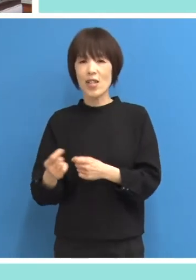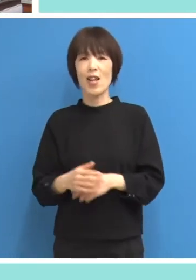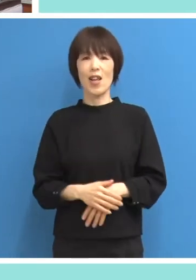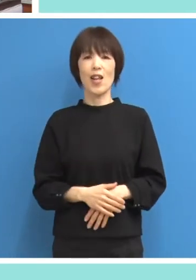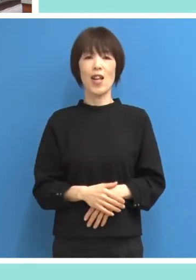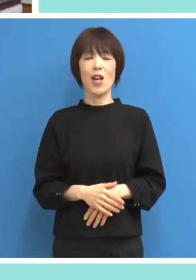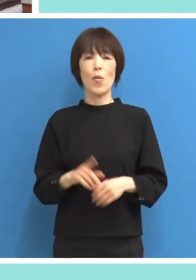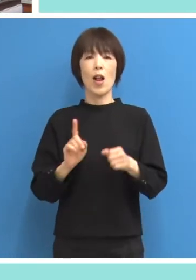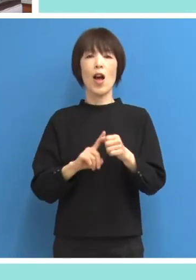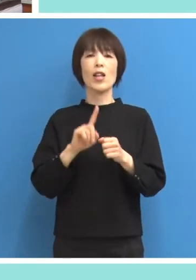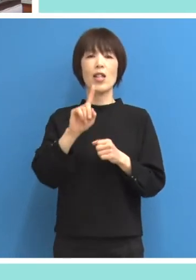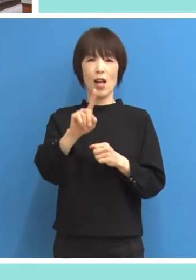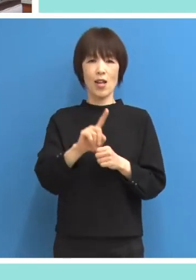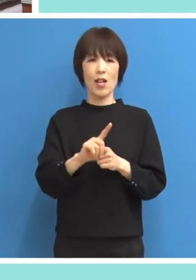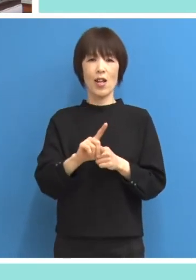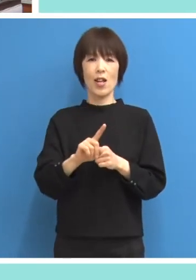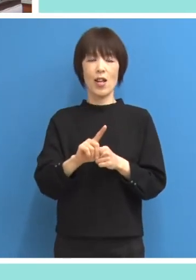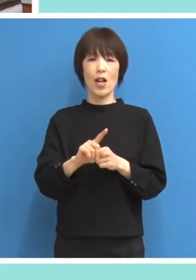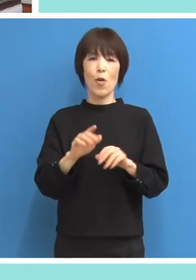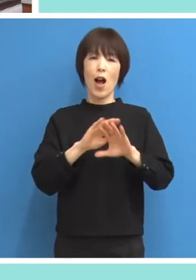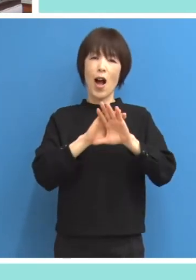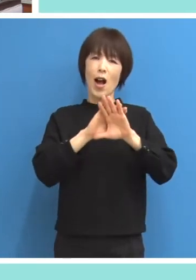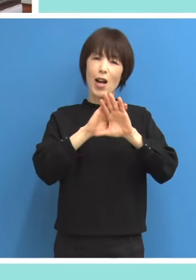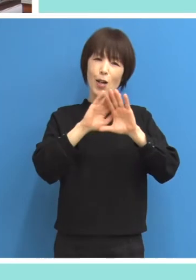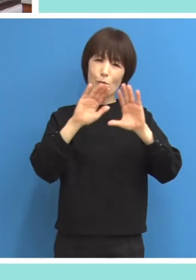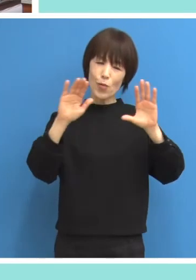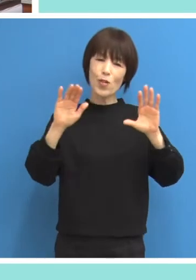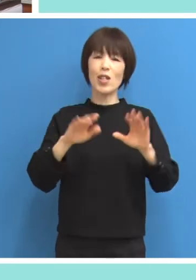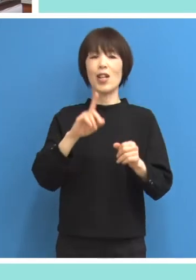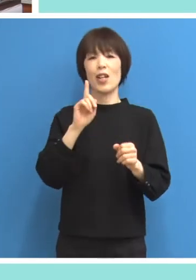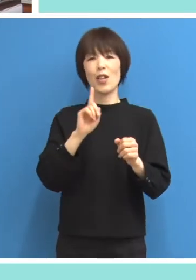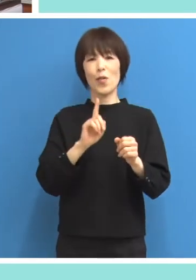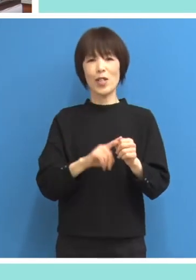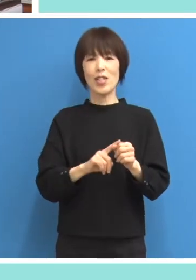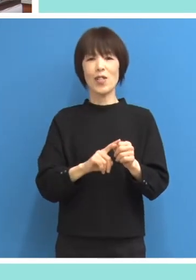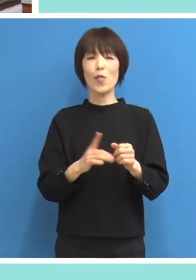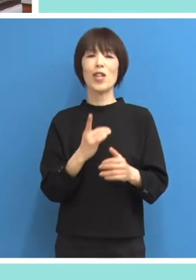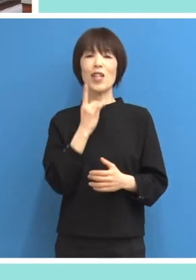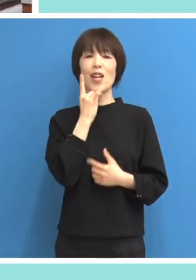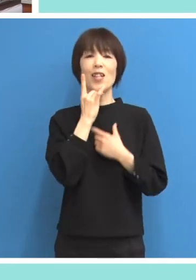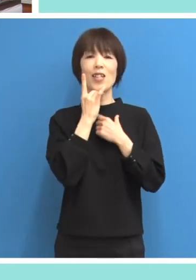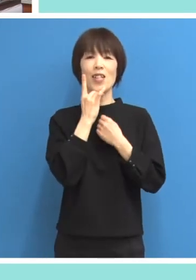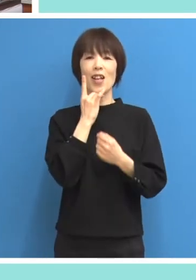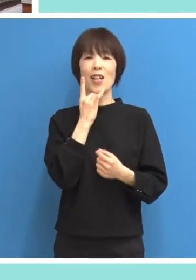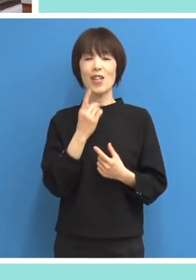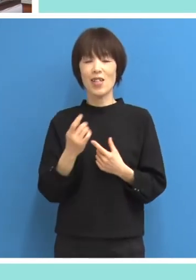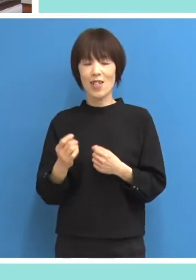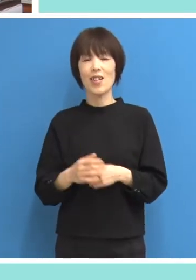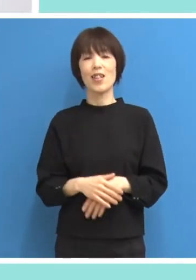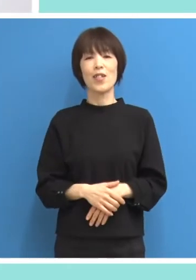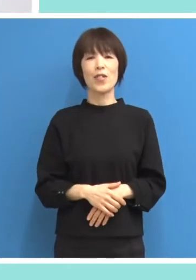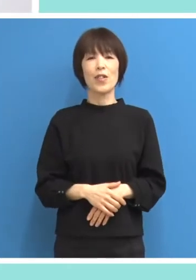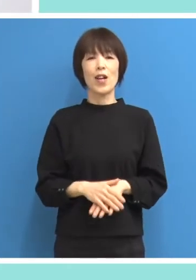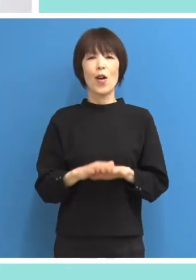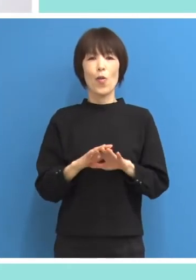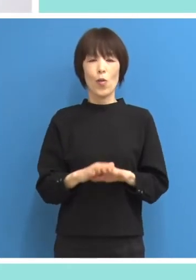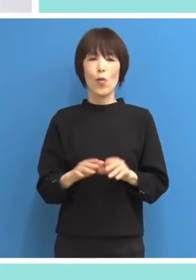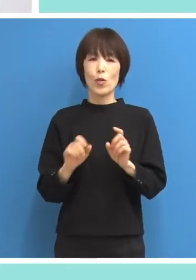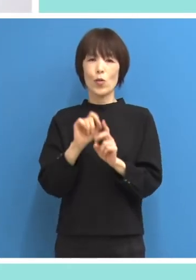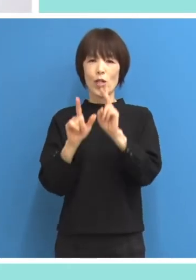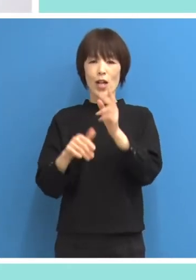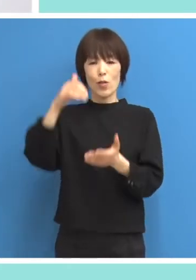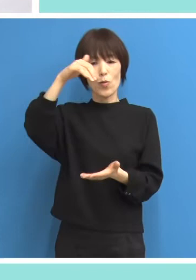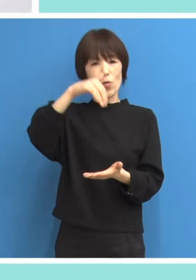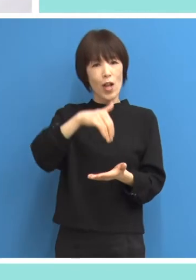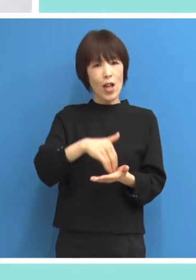そしてまた来年なんですけれども、はい、明るい1年に本当になることを期待したいですね。 そうですね、実はこの年末年